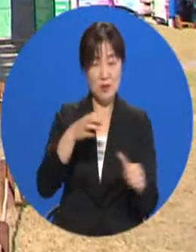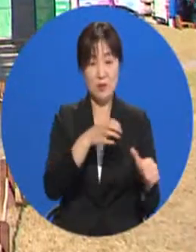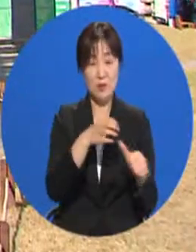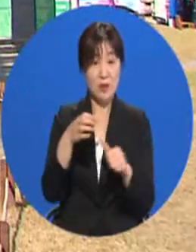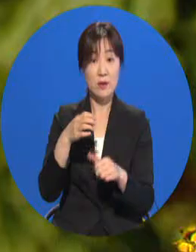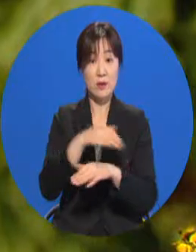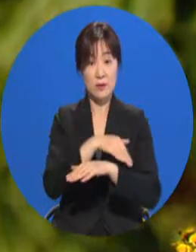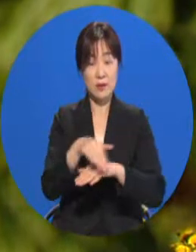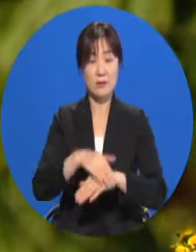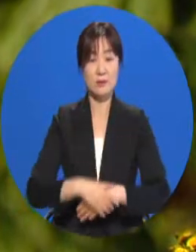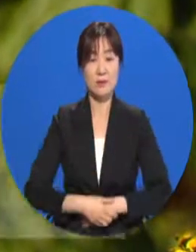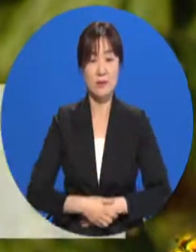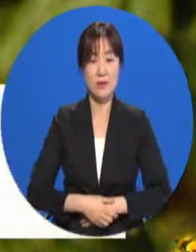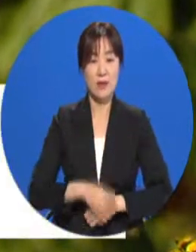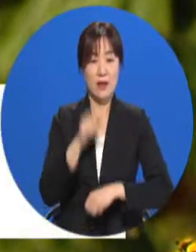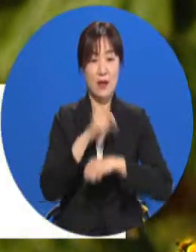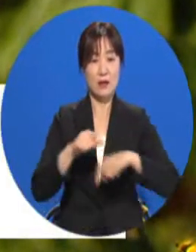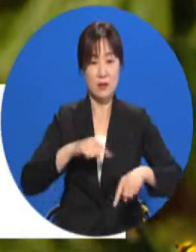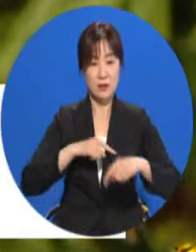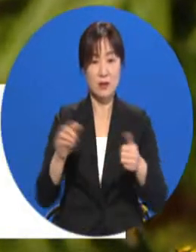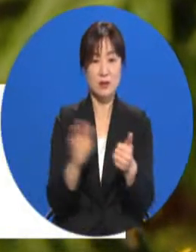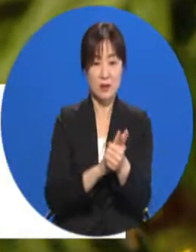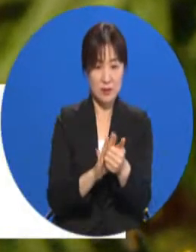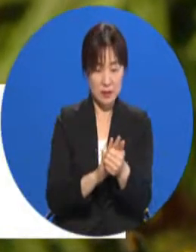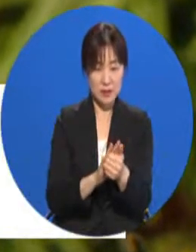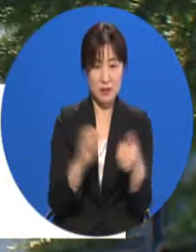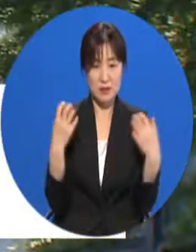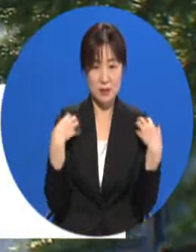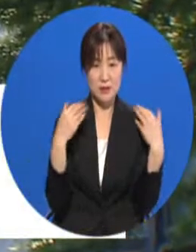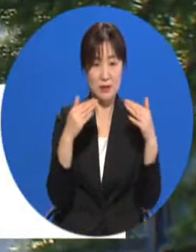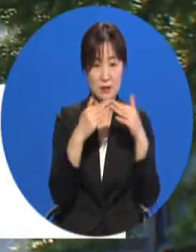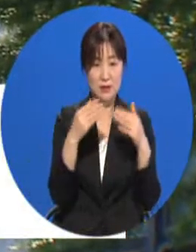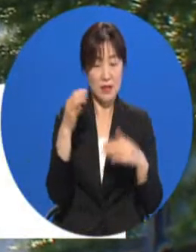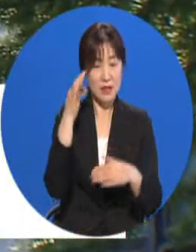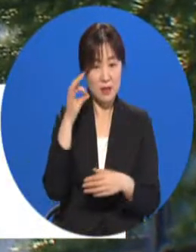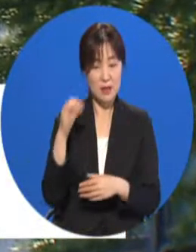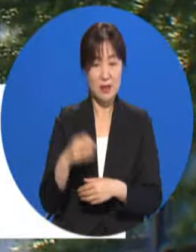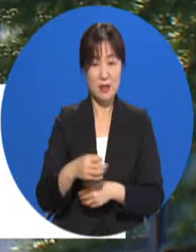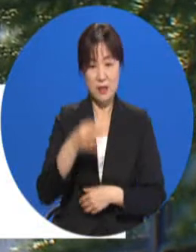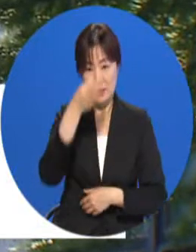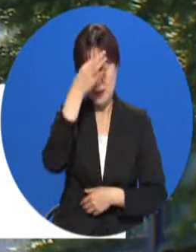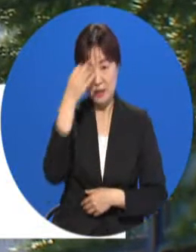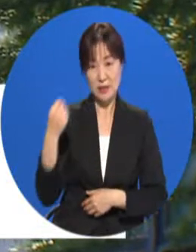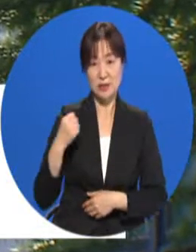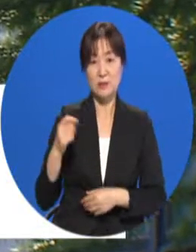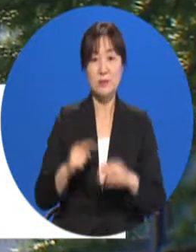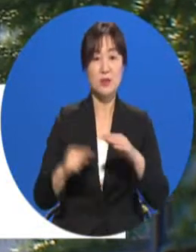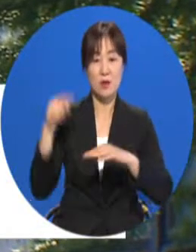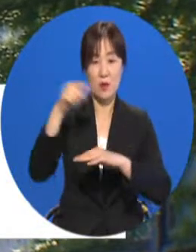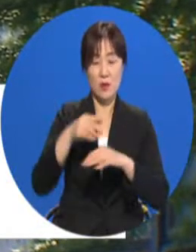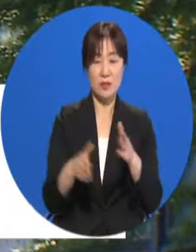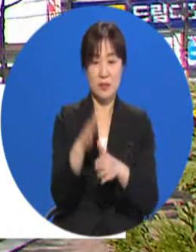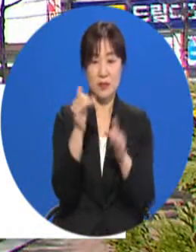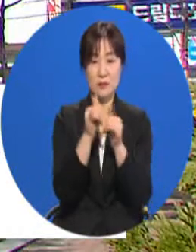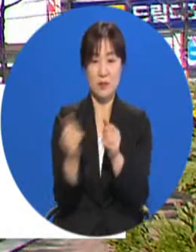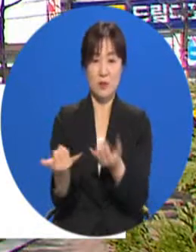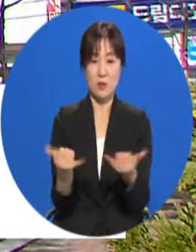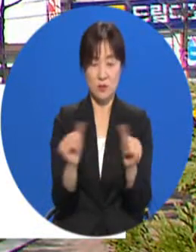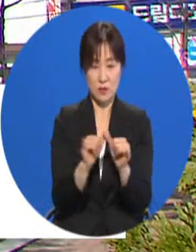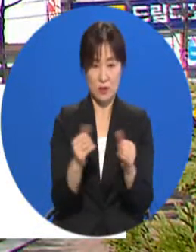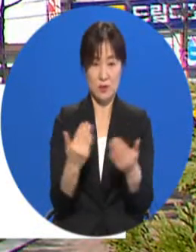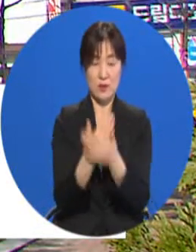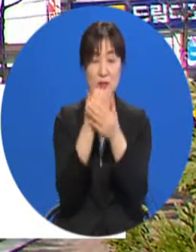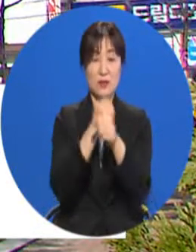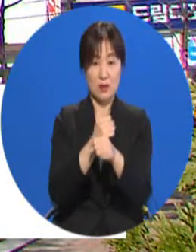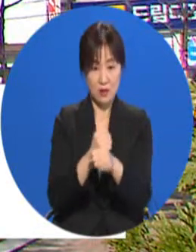계획입니다. 행정 서비스를 제공하는 청사의 기능을 넘어 시민 공동체를 활성화하는 공간 확대는 물론 대한민국